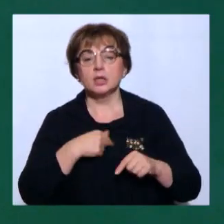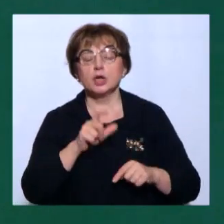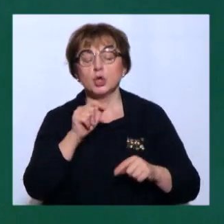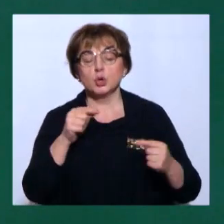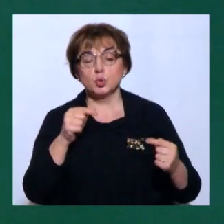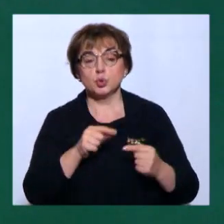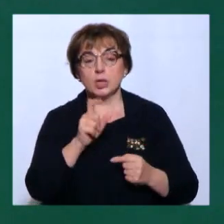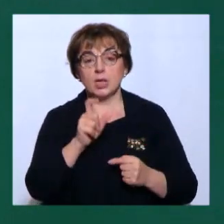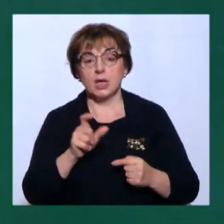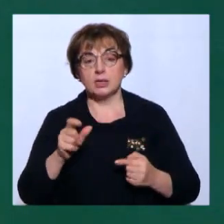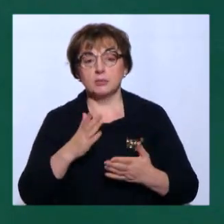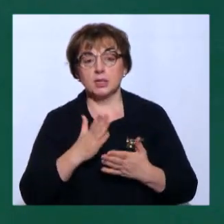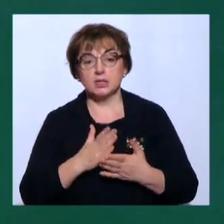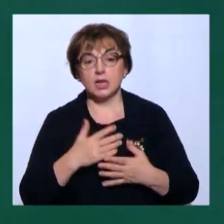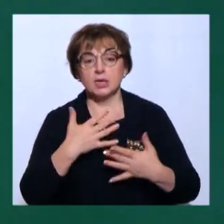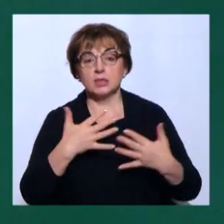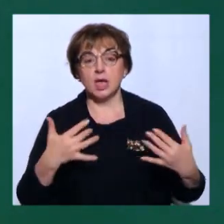ნაირჭამელი ორგანიზმები ვართ.